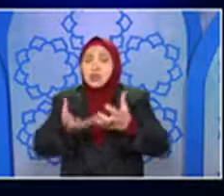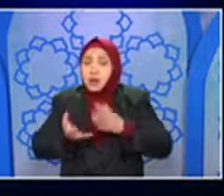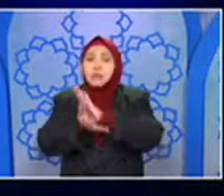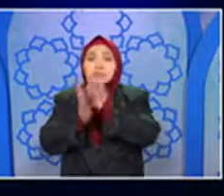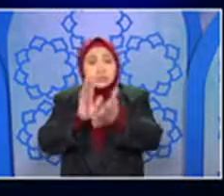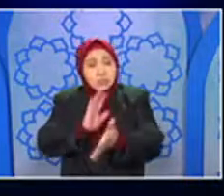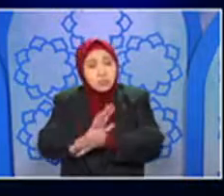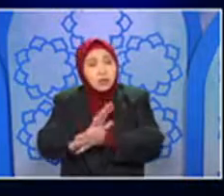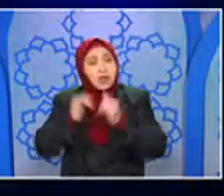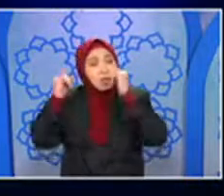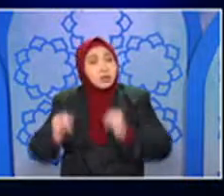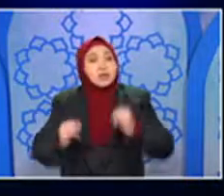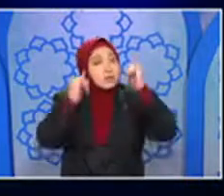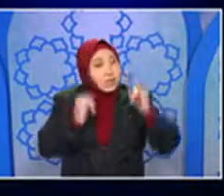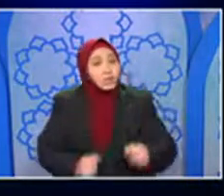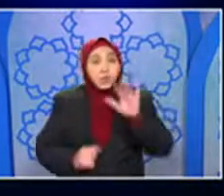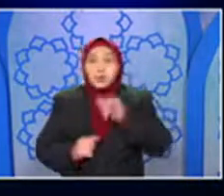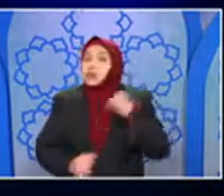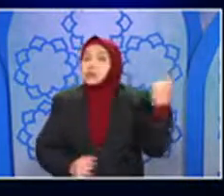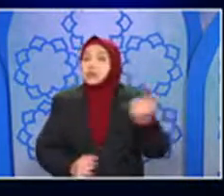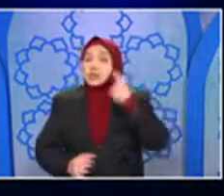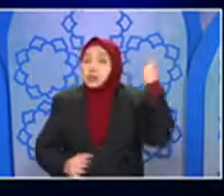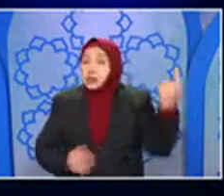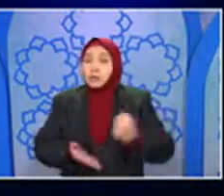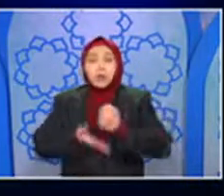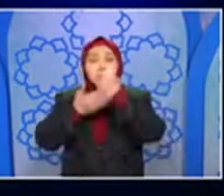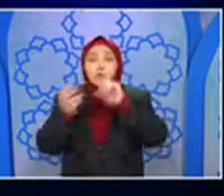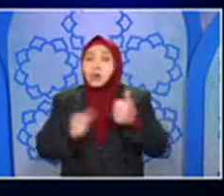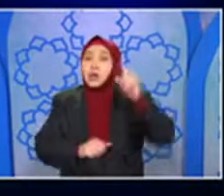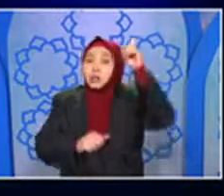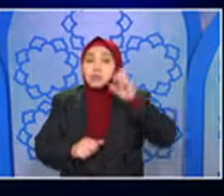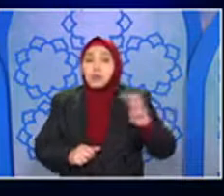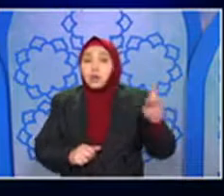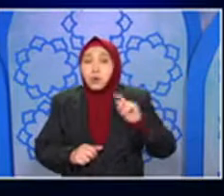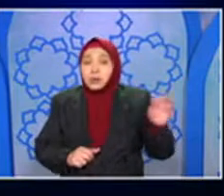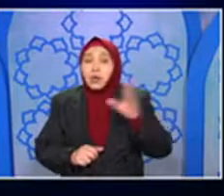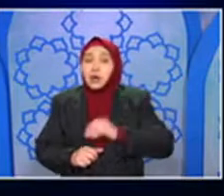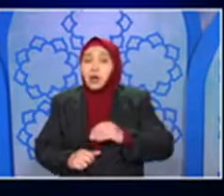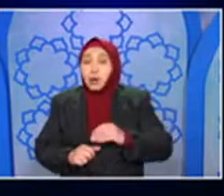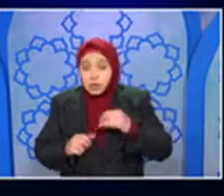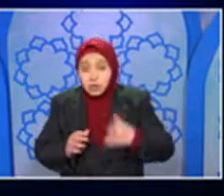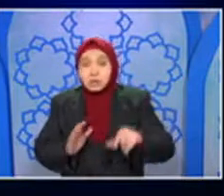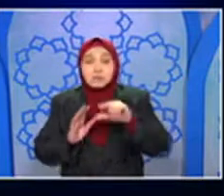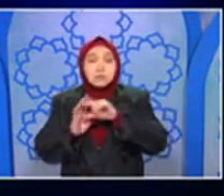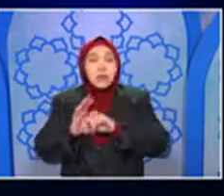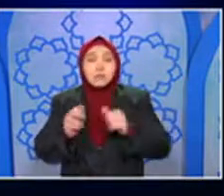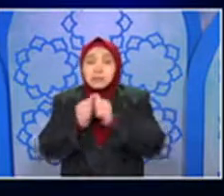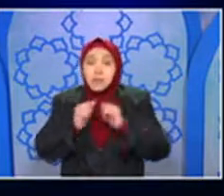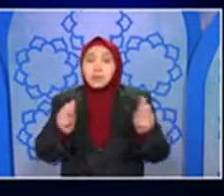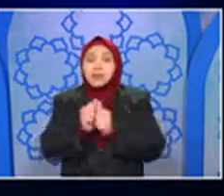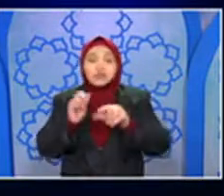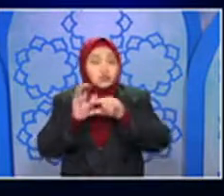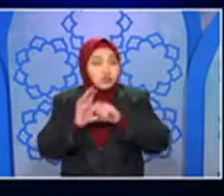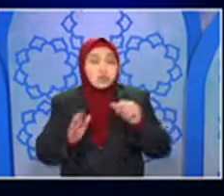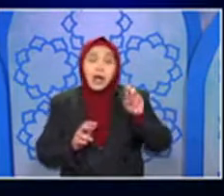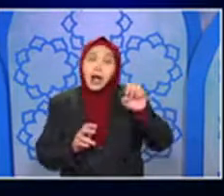menjadi individu-individu yang sentiasa dibantu oleh Allah Subhanahu Wa Taala. Tujuh surah Musabbihat bersama surah Al-Mulk yang kita